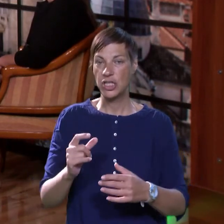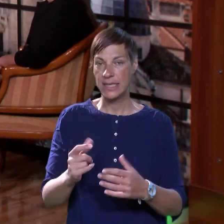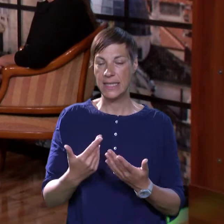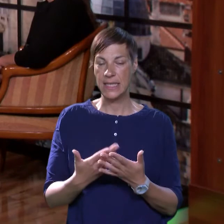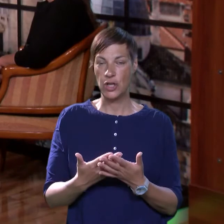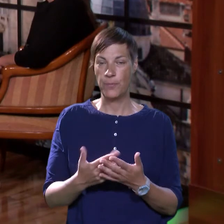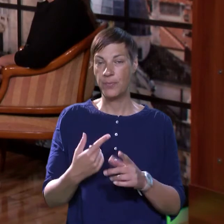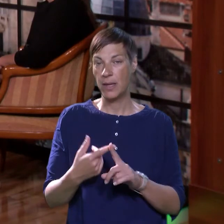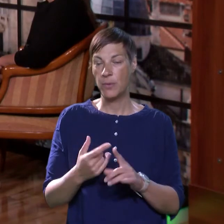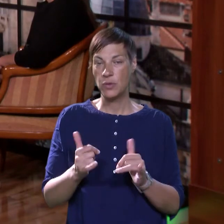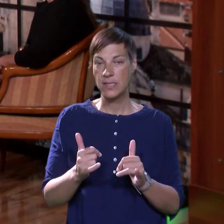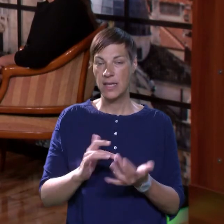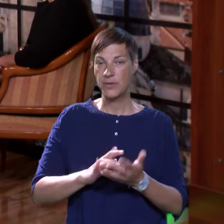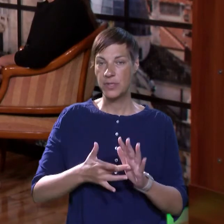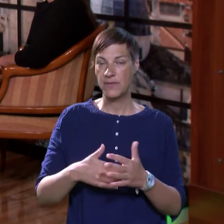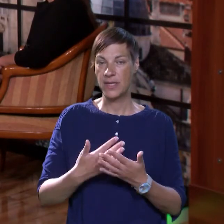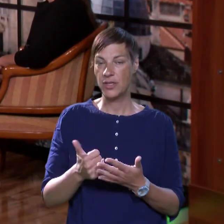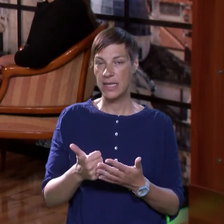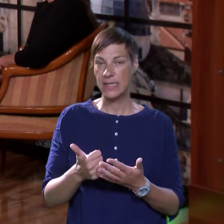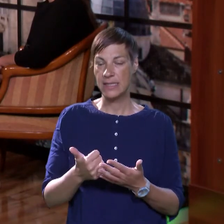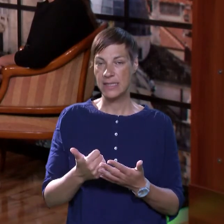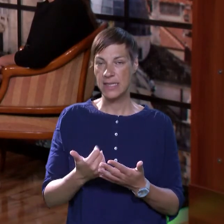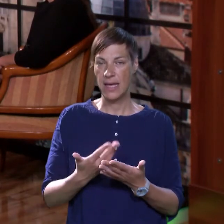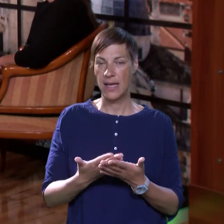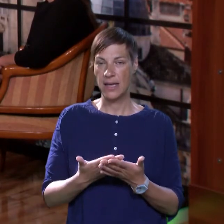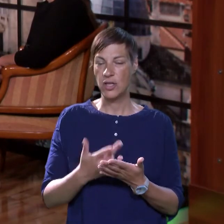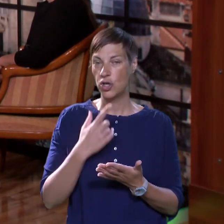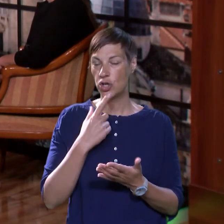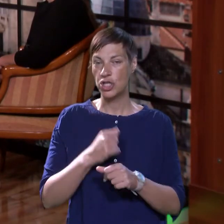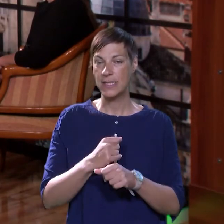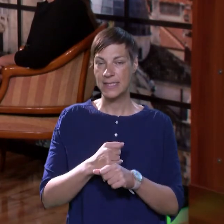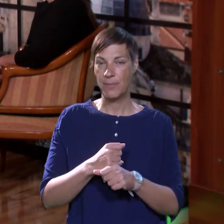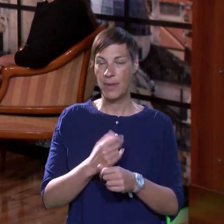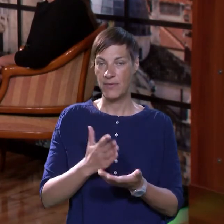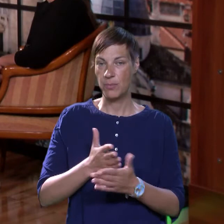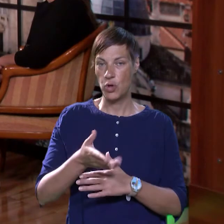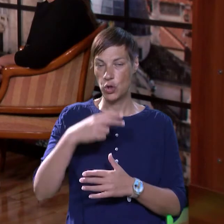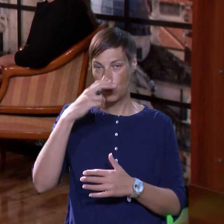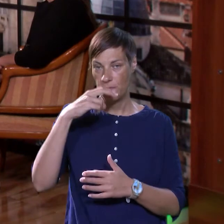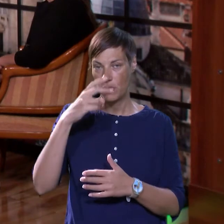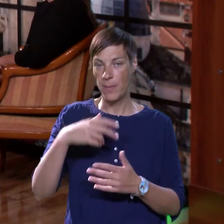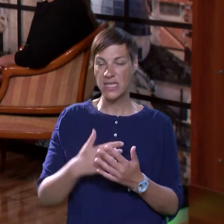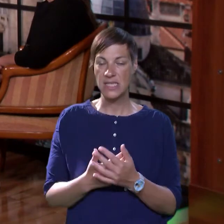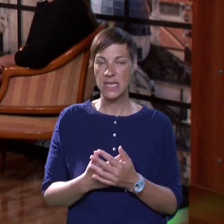ovaj najširi dio. Tako da, plus naravno, u sve to ide još jedan cijeli dio koji će se baviti protokom informacije.